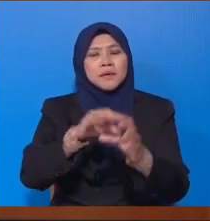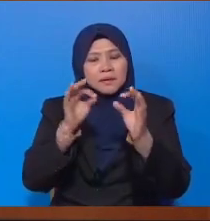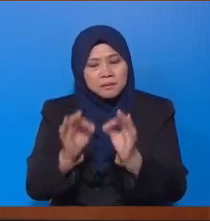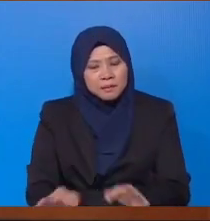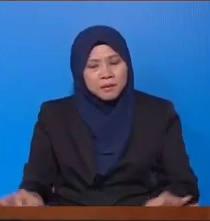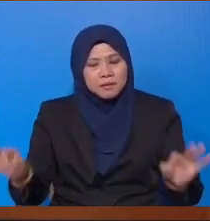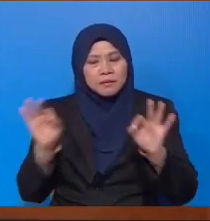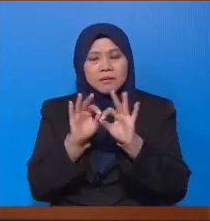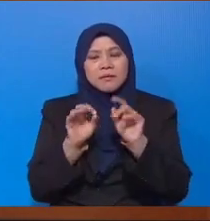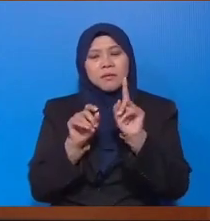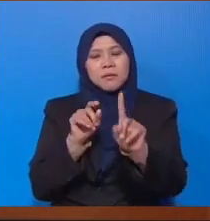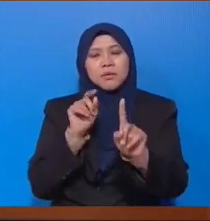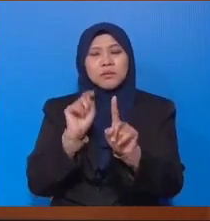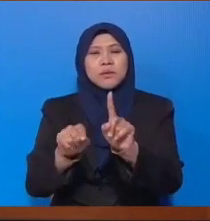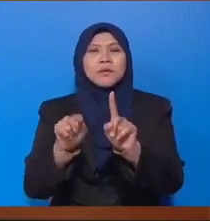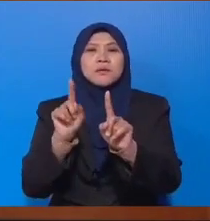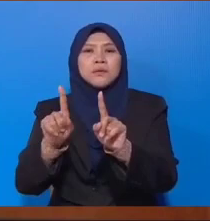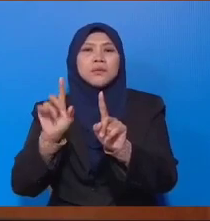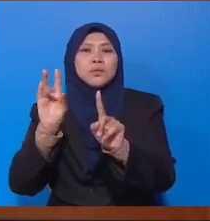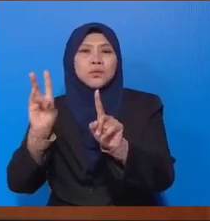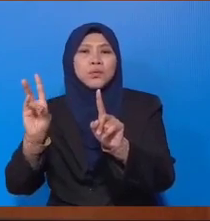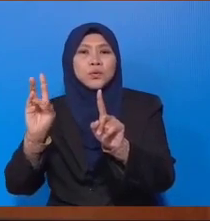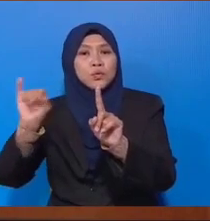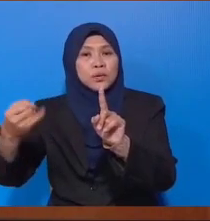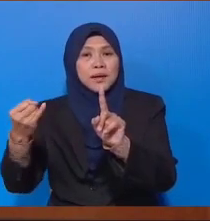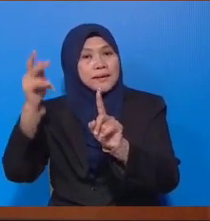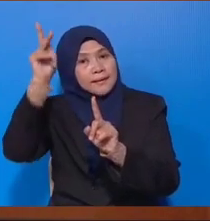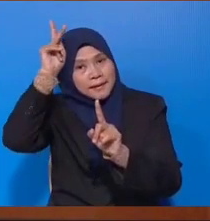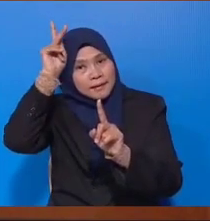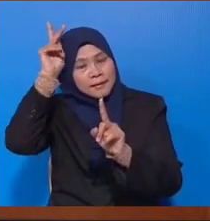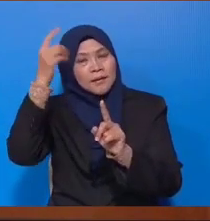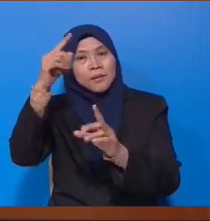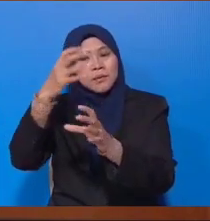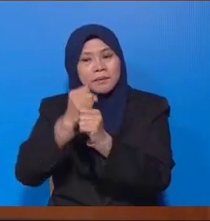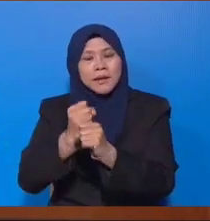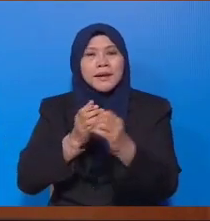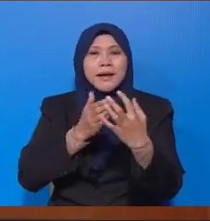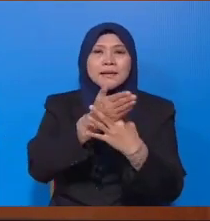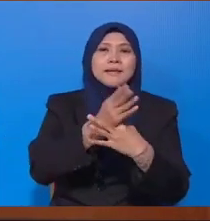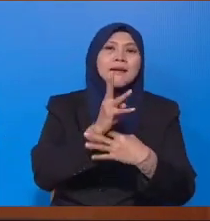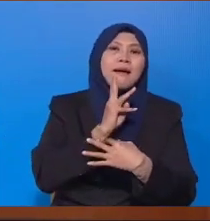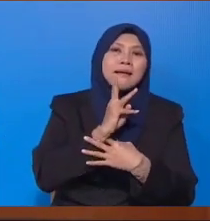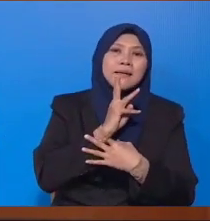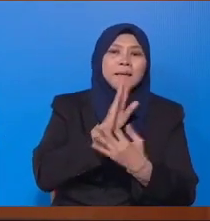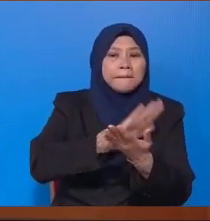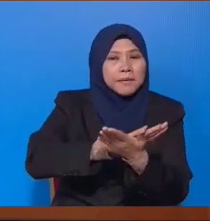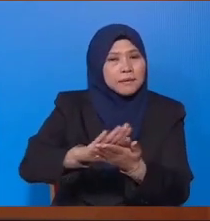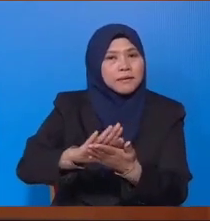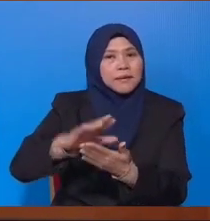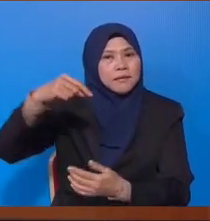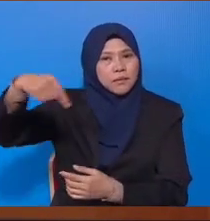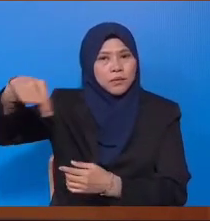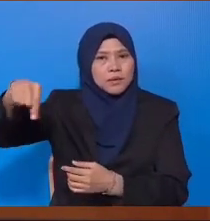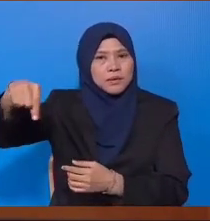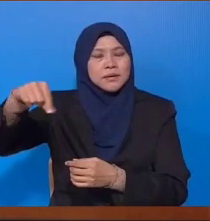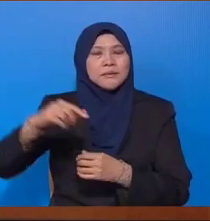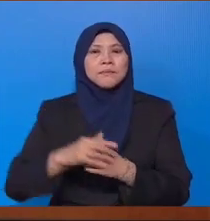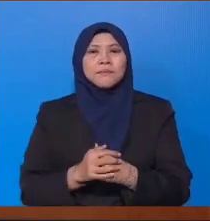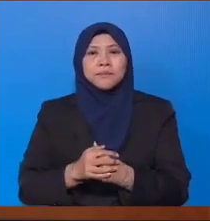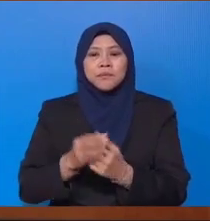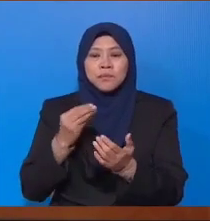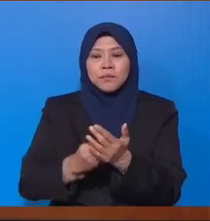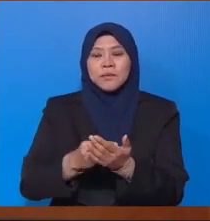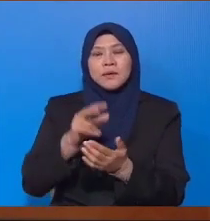kepada sebanyak satu proplan 7 juta penduduk rentan untuk mendapat akses kepada pejalan air bersih dan berkualiti bertugas